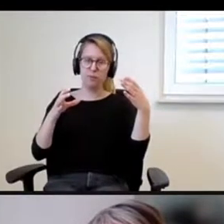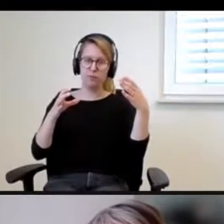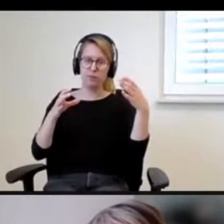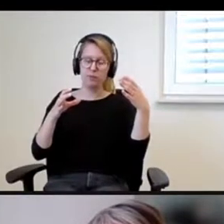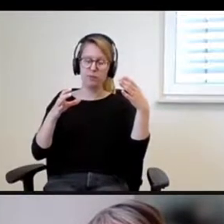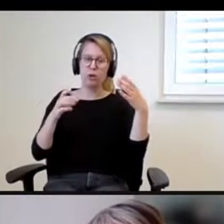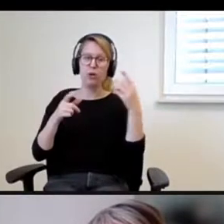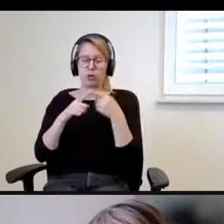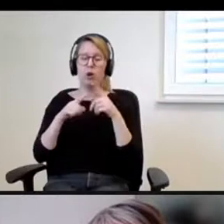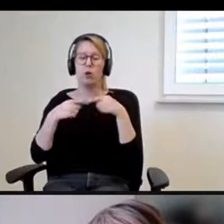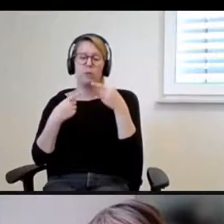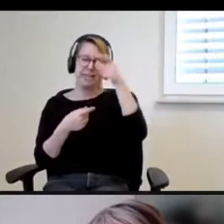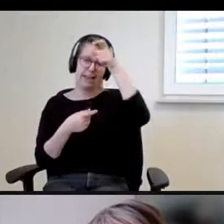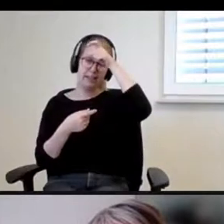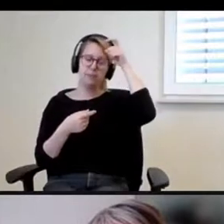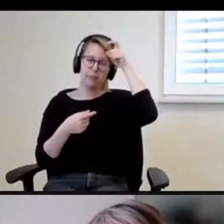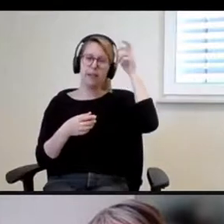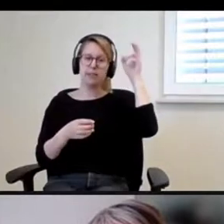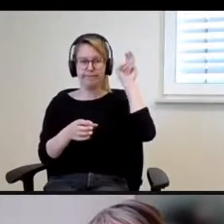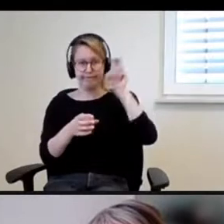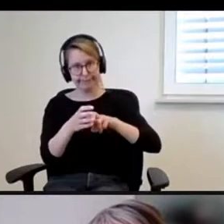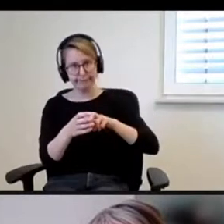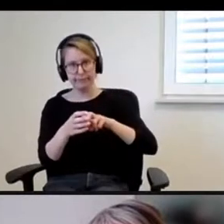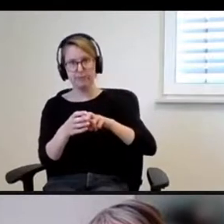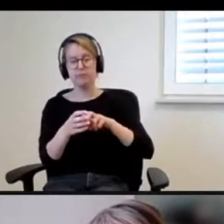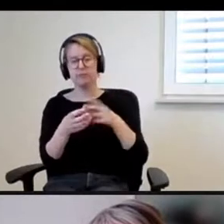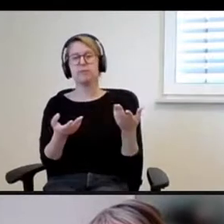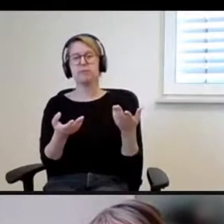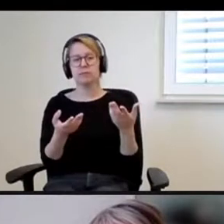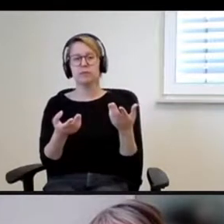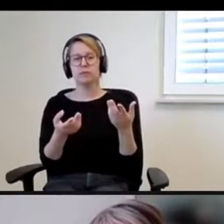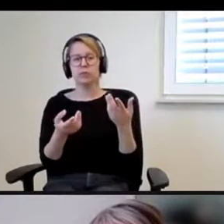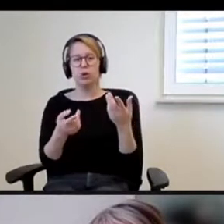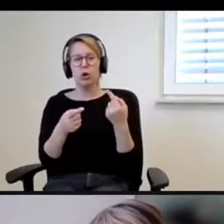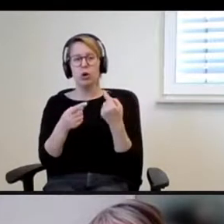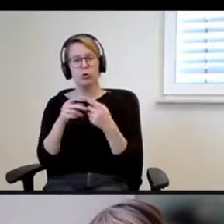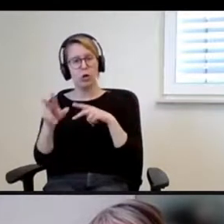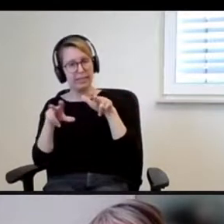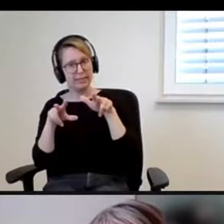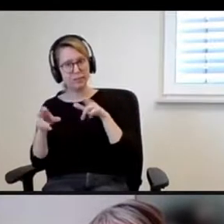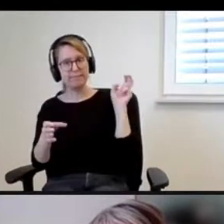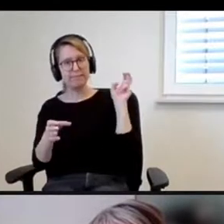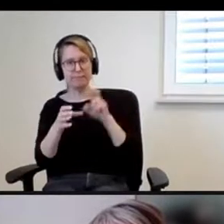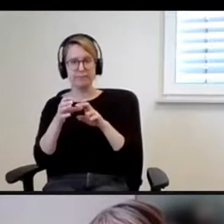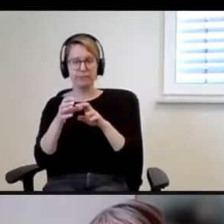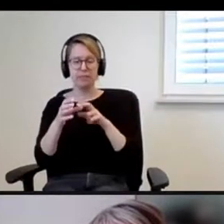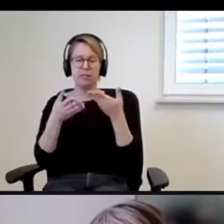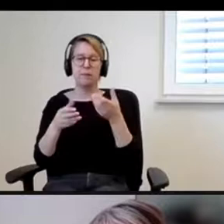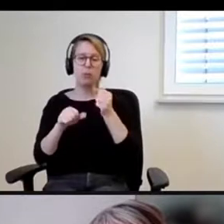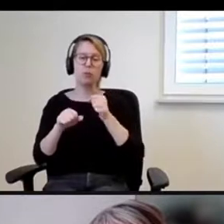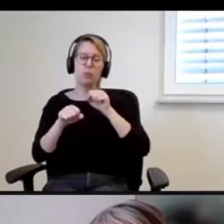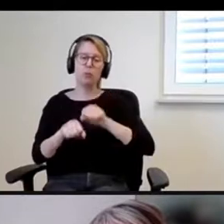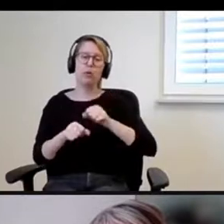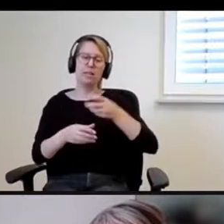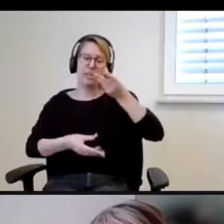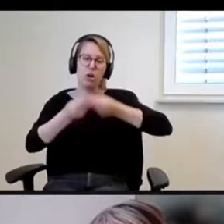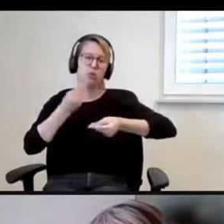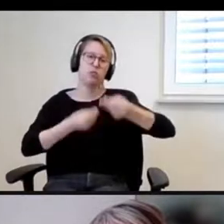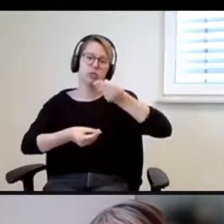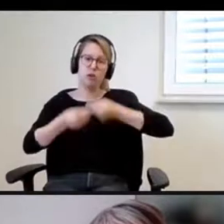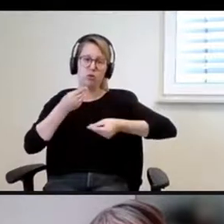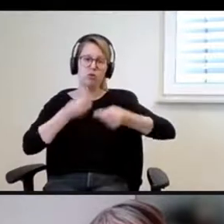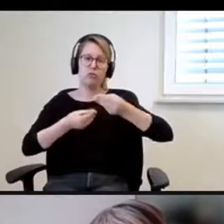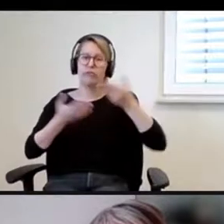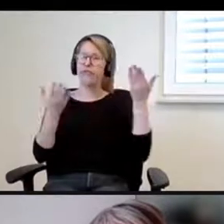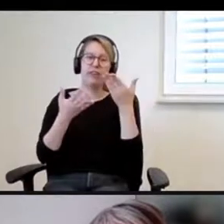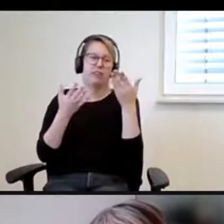administration nationale pour avoir vraiment un échange sur ce qui marche peut-être moins bien, et en tout cas